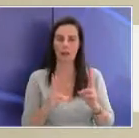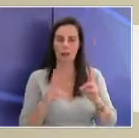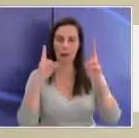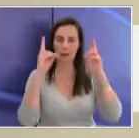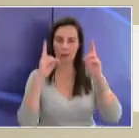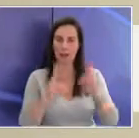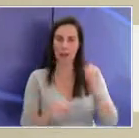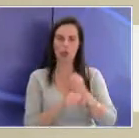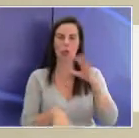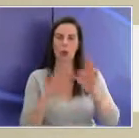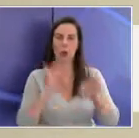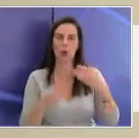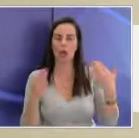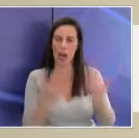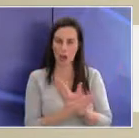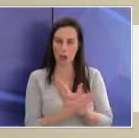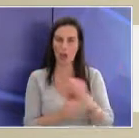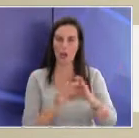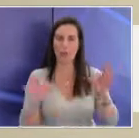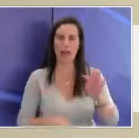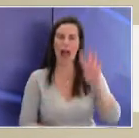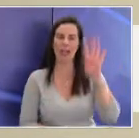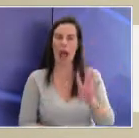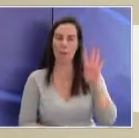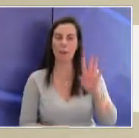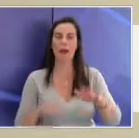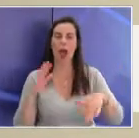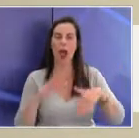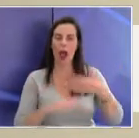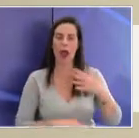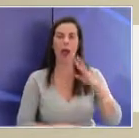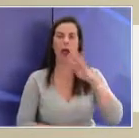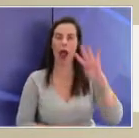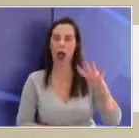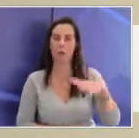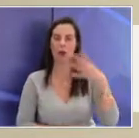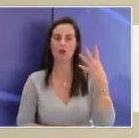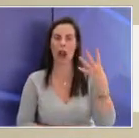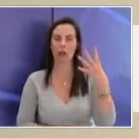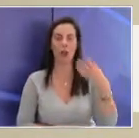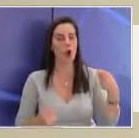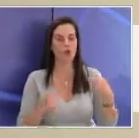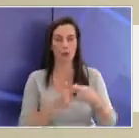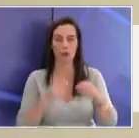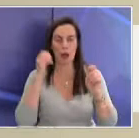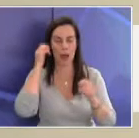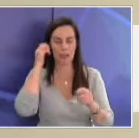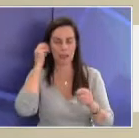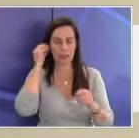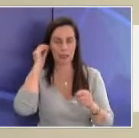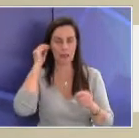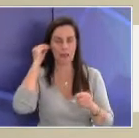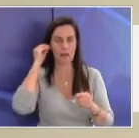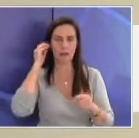הכנסת וללכת לבחירות חדשות בתחילת אפריל, לאחר קדנציה של 4 שנים מלאות, השותפות בכנסת